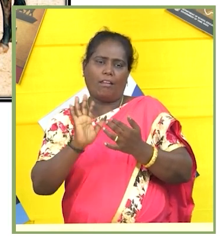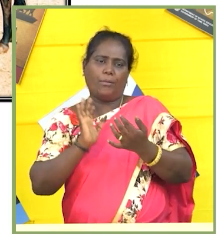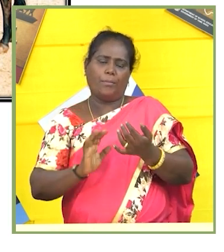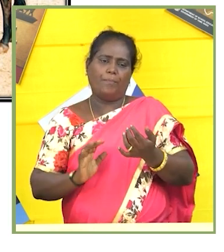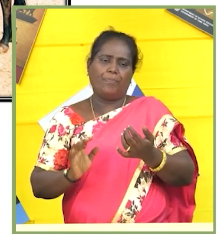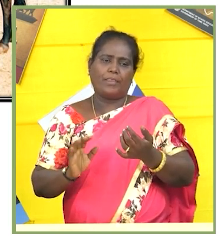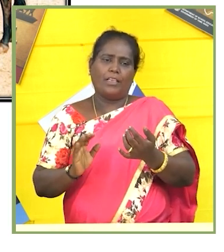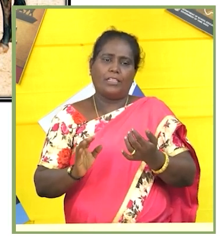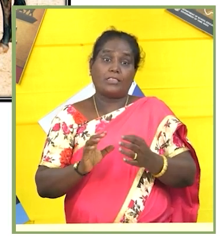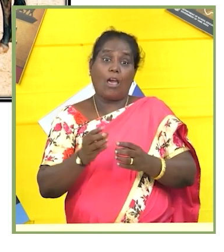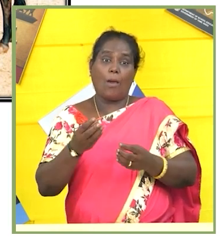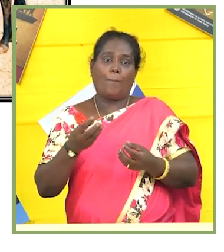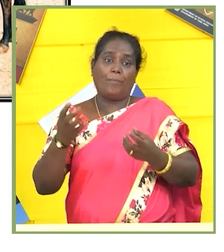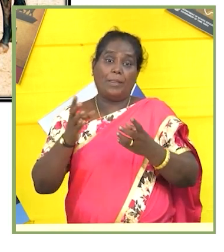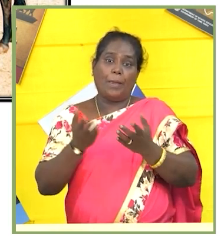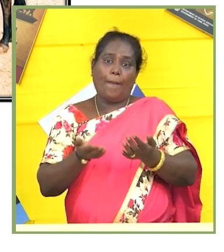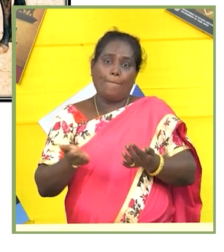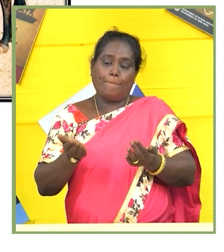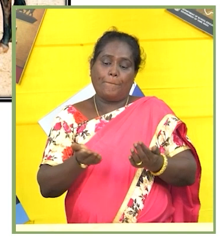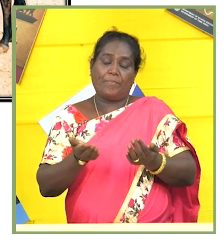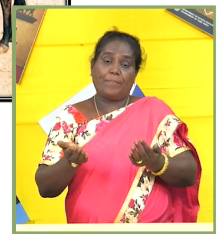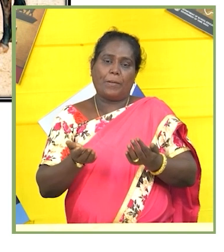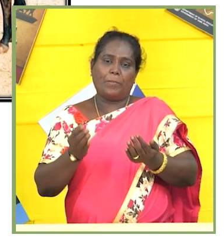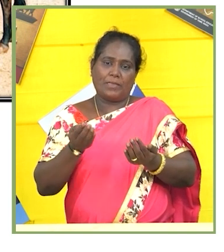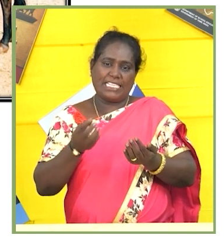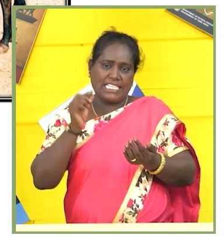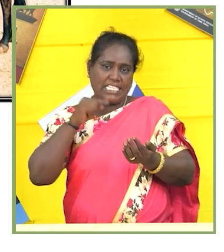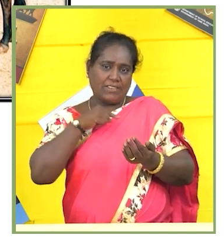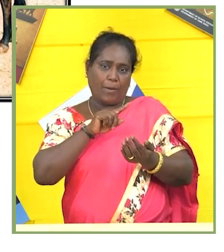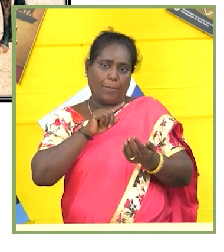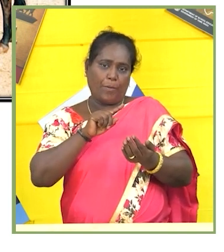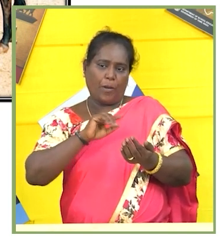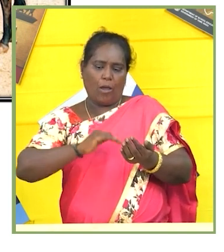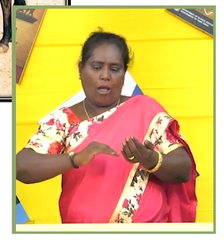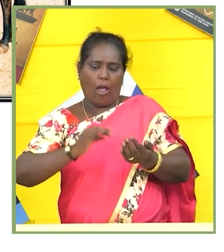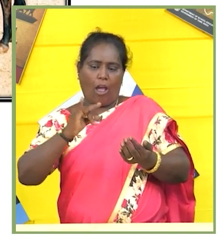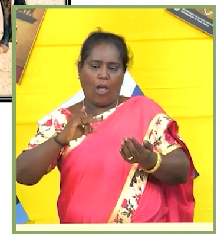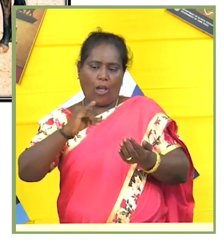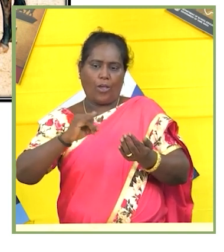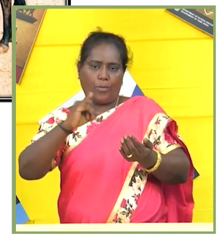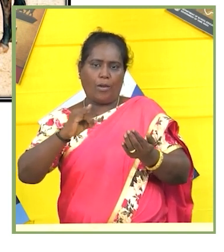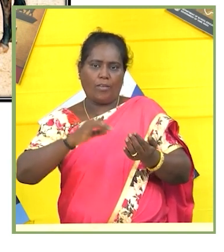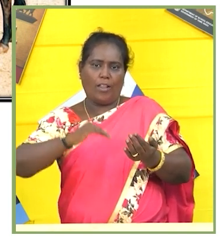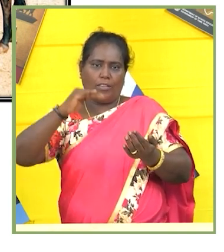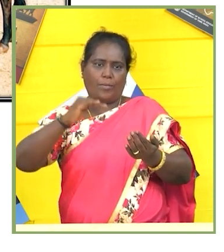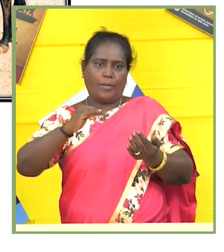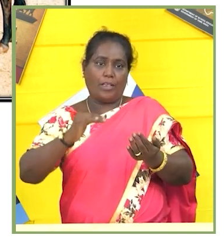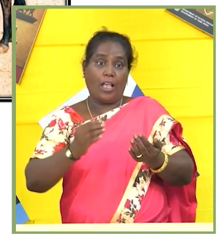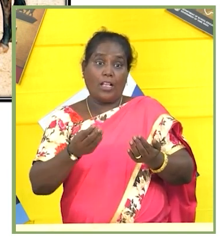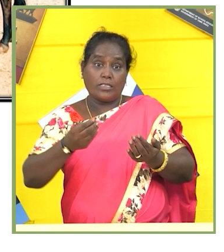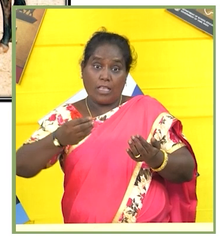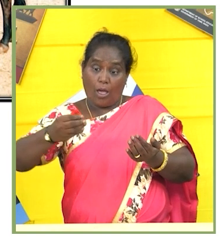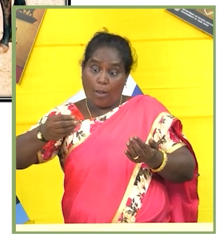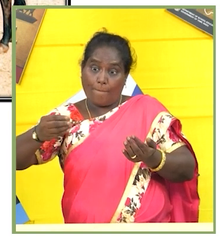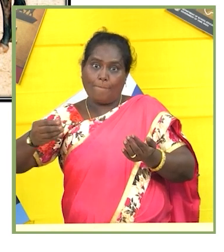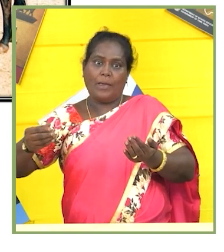சின்னம் காங்கேயம் மாடுகள். தமிழக மாட்டினங்களின் தாய் இனம். பிறக்கும்போது சிவப்பு நிறமாக இருக்கும்.